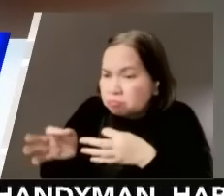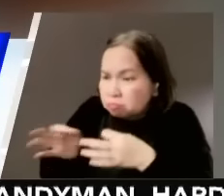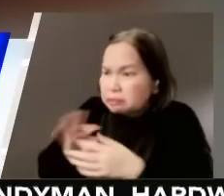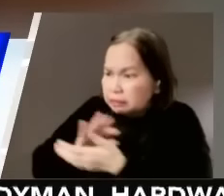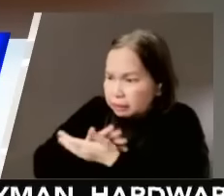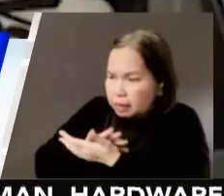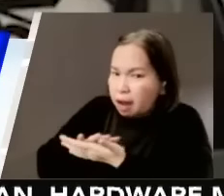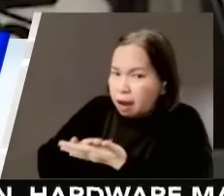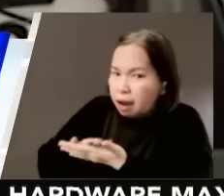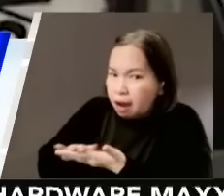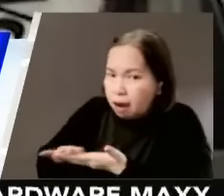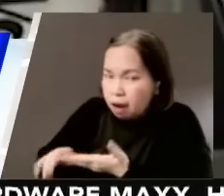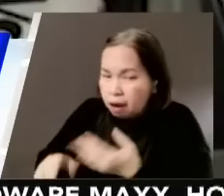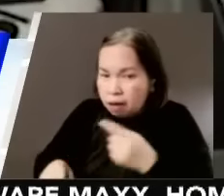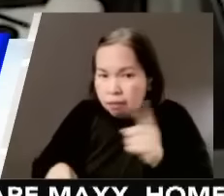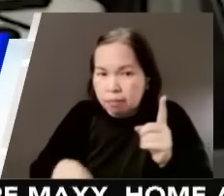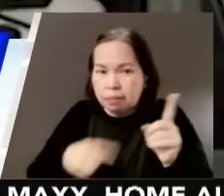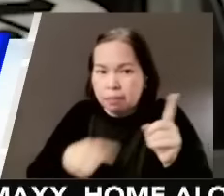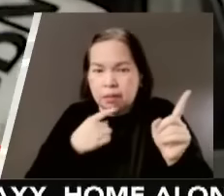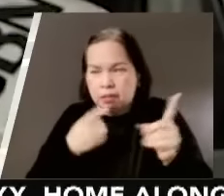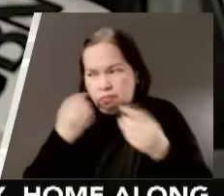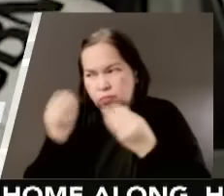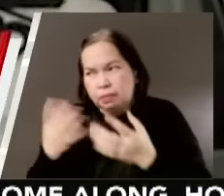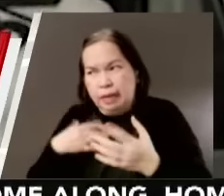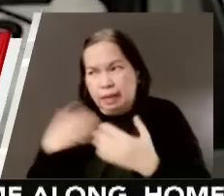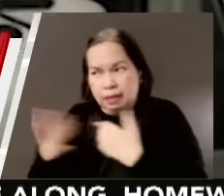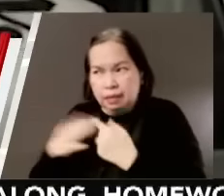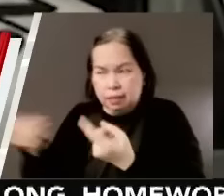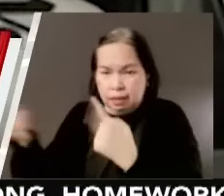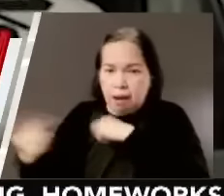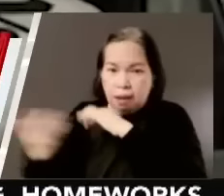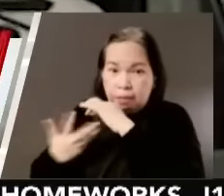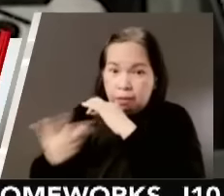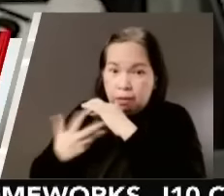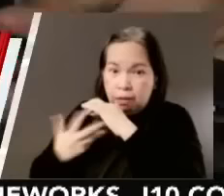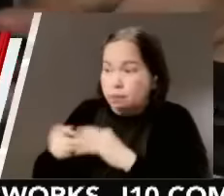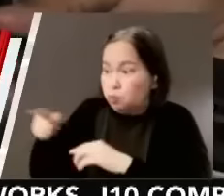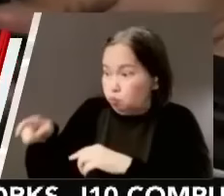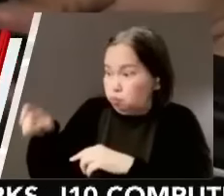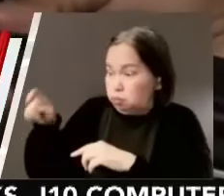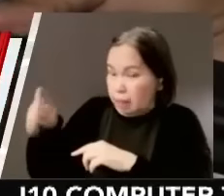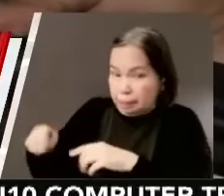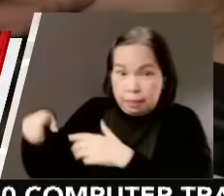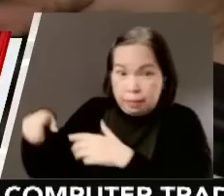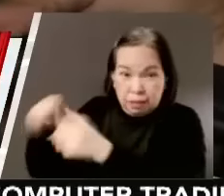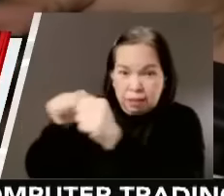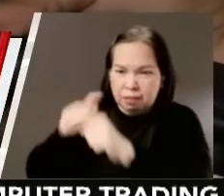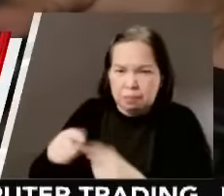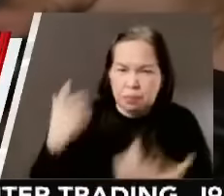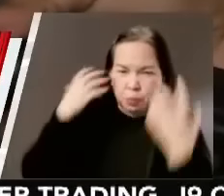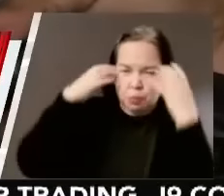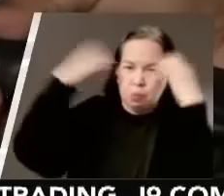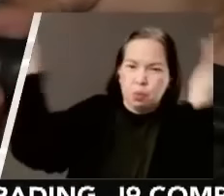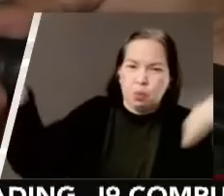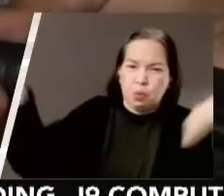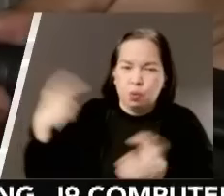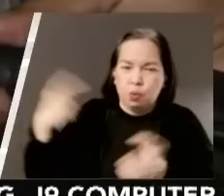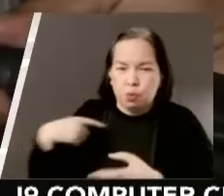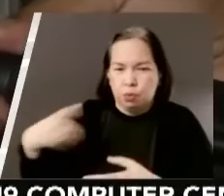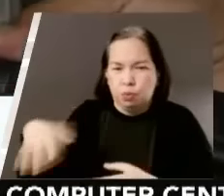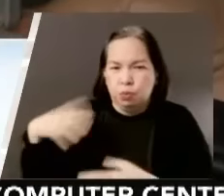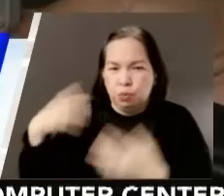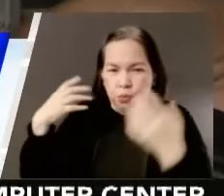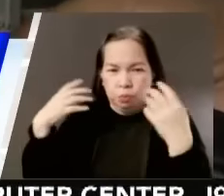mga customer. Imbis na alis siya, sinigawan pa niya ako. Masyado matapang.